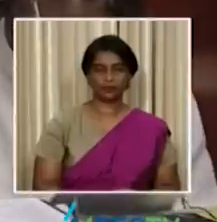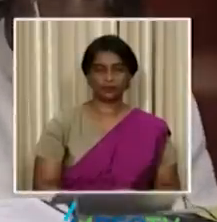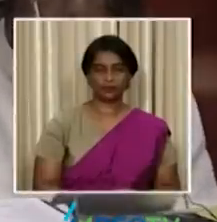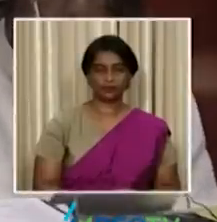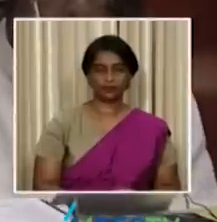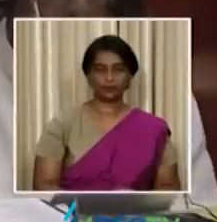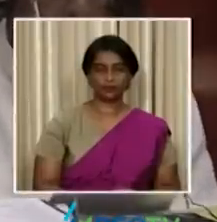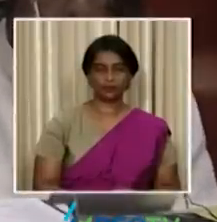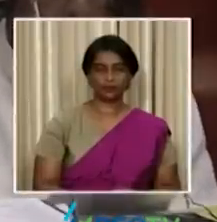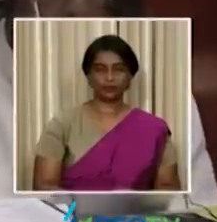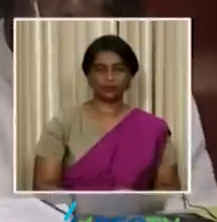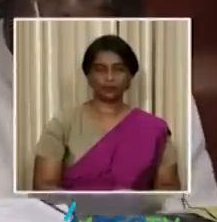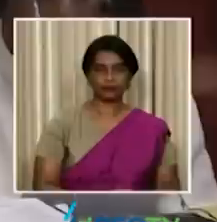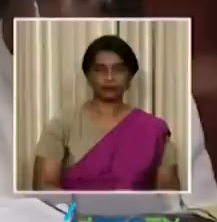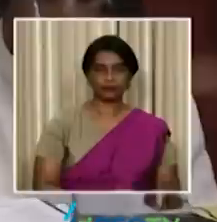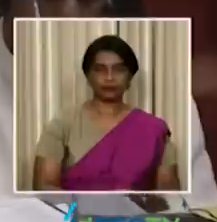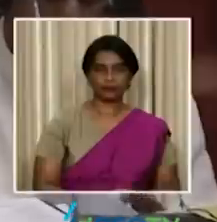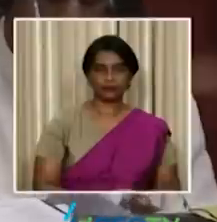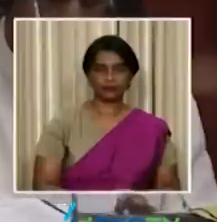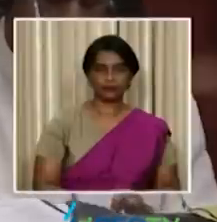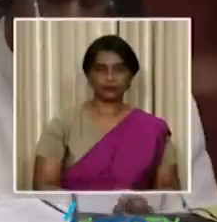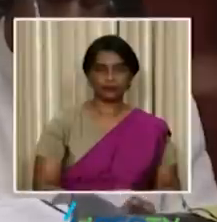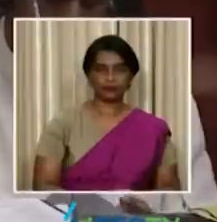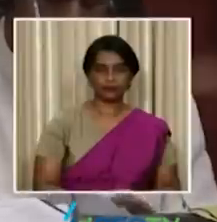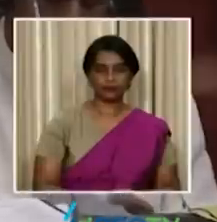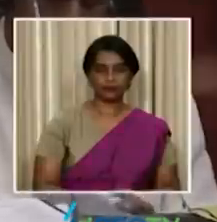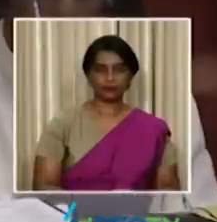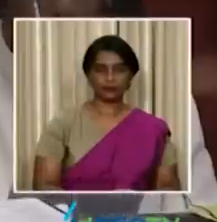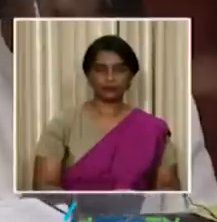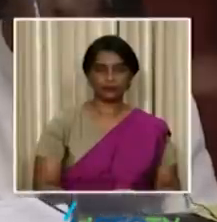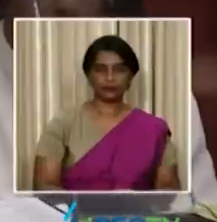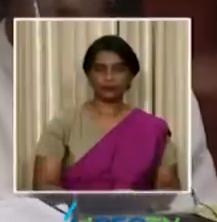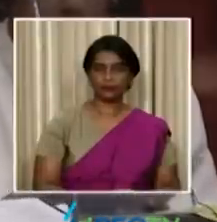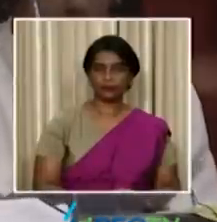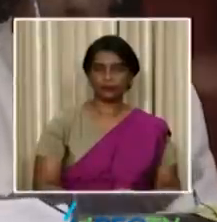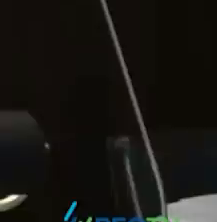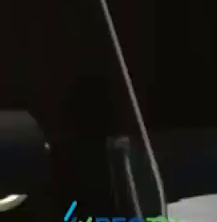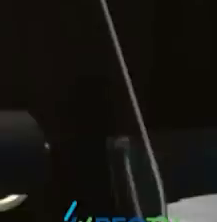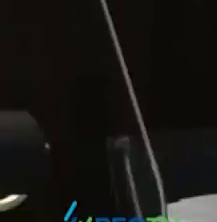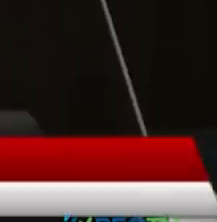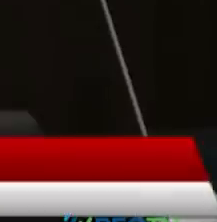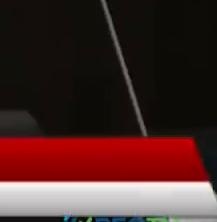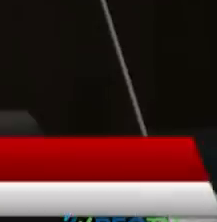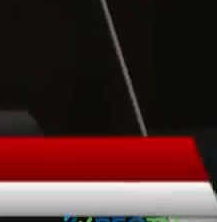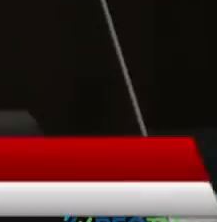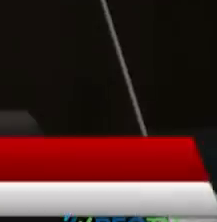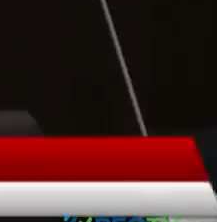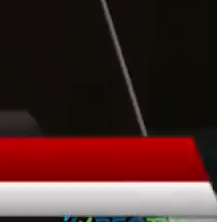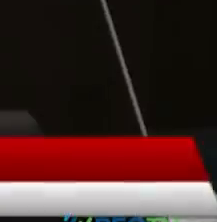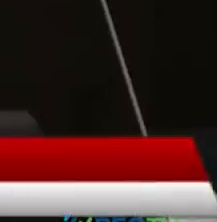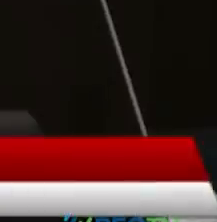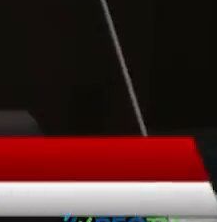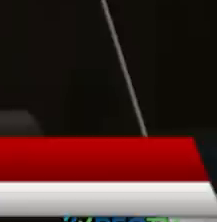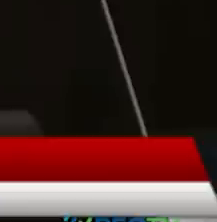මුදල් කාර්ක සභාවේ සභාපතිකම විපක්ෂයට දෙන්න කියලා. ආණ්ඩු පක්ෂයට දුන්නාම අපි දැක්ක ගියතරේ බංකොලොත් වෙනකම් අපි දන්නේ නැහැ. මං කනගාටු වෙනවා මේ වගේ